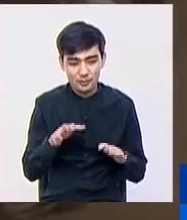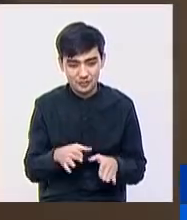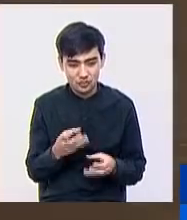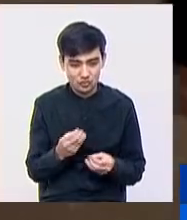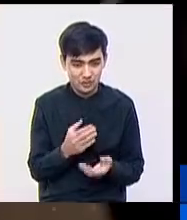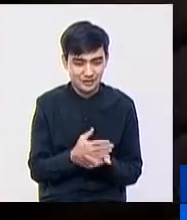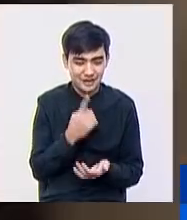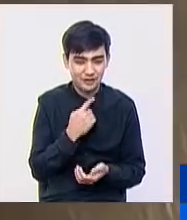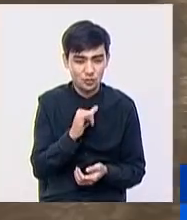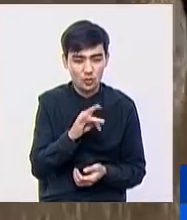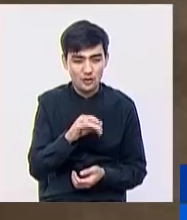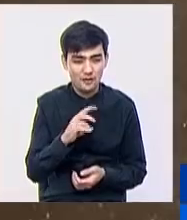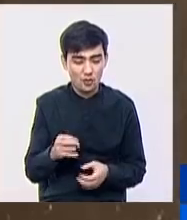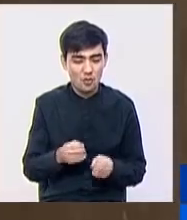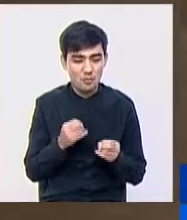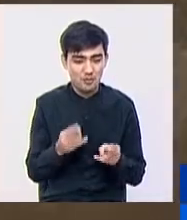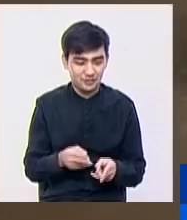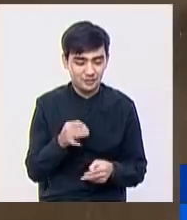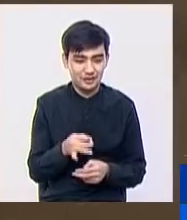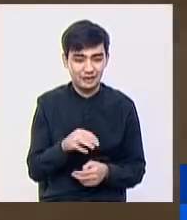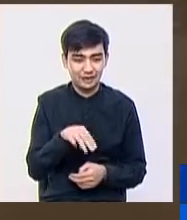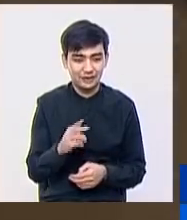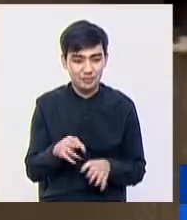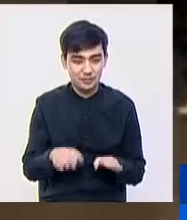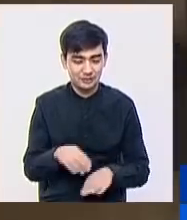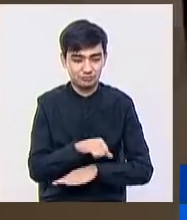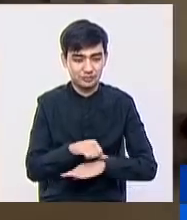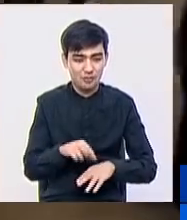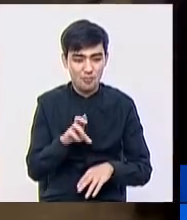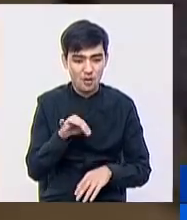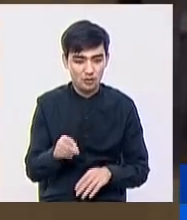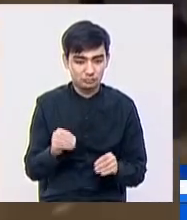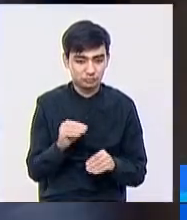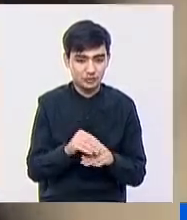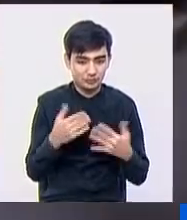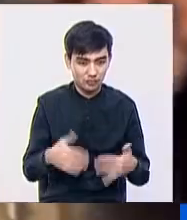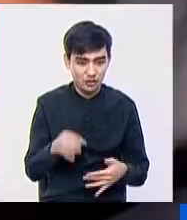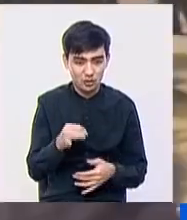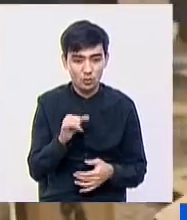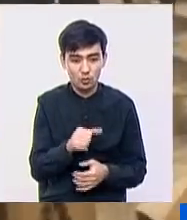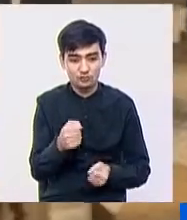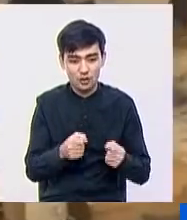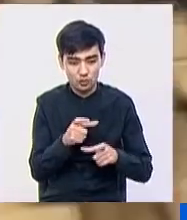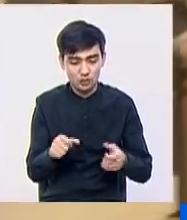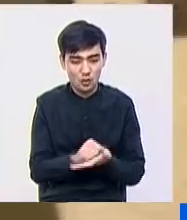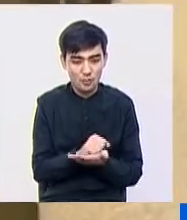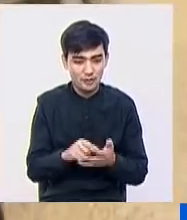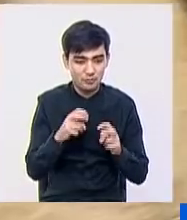сохраняется красный уровень опасности. На въездах в Талдыкурган установлены блокпосты, у водителей проверяют